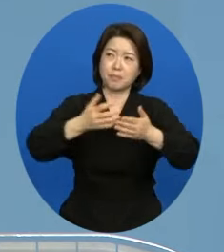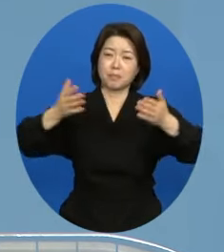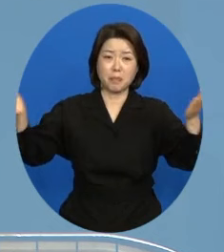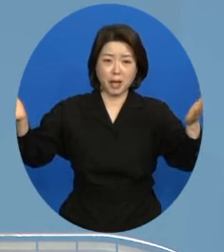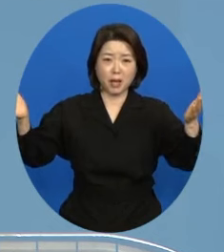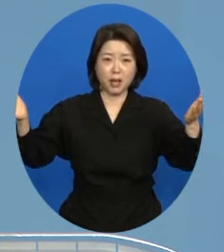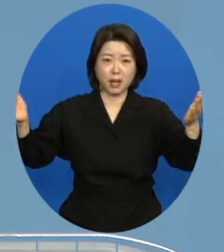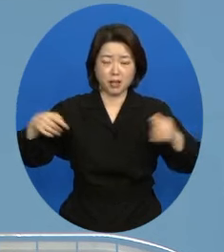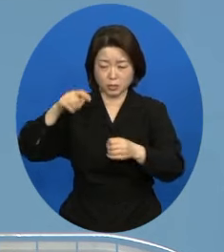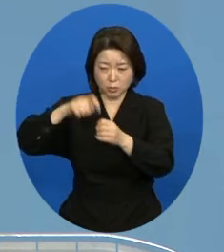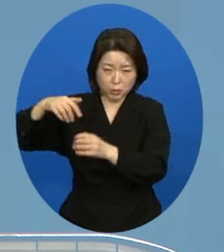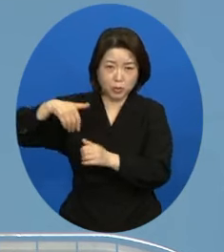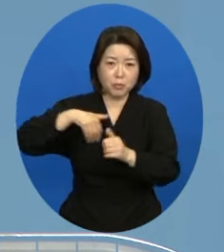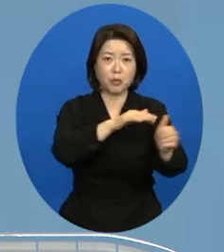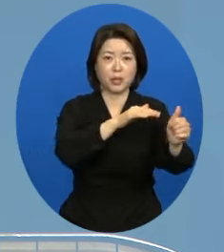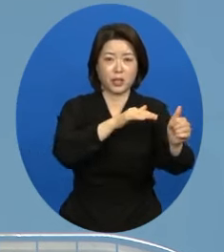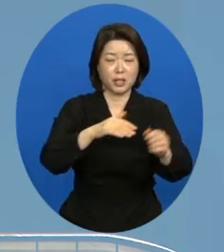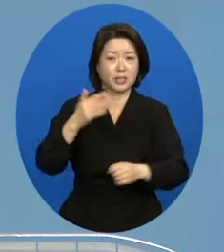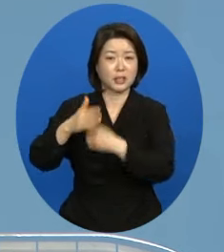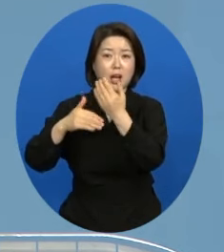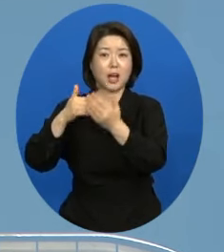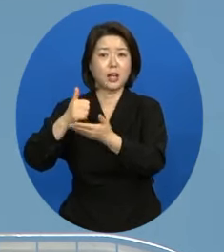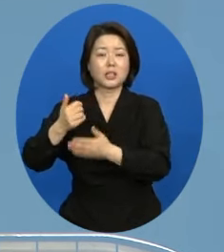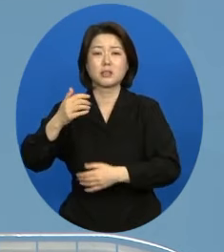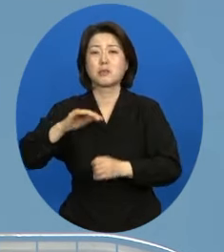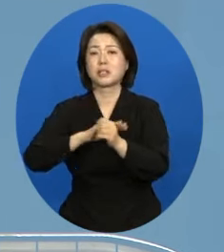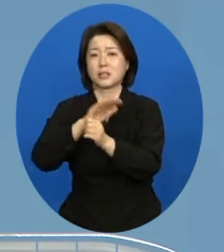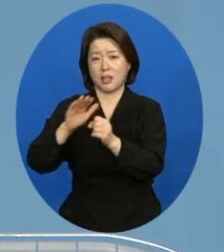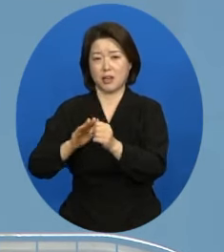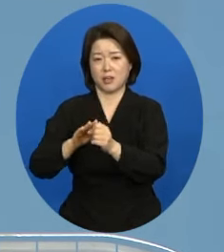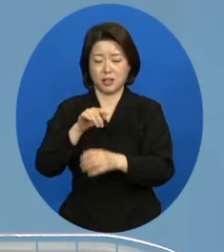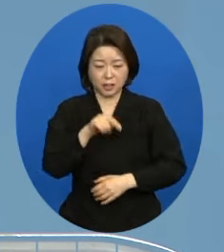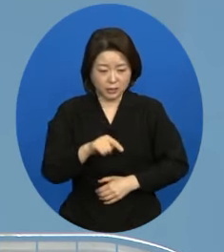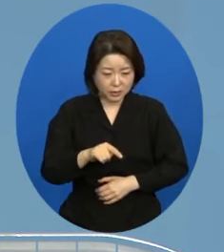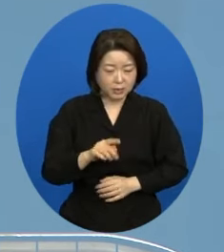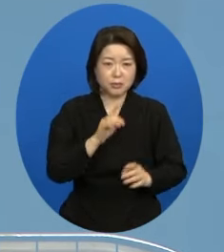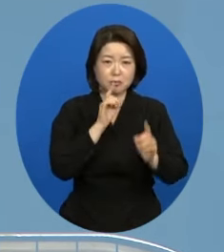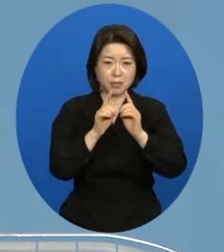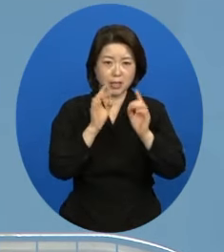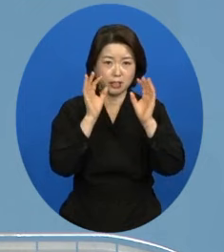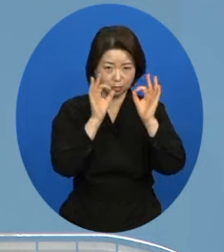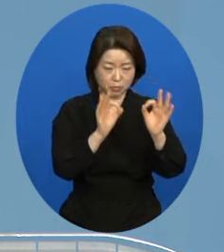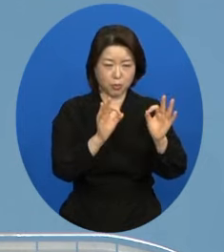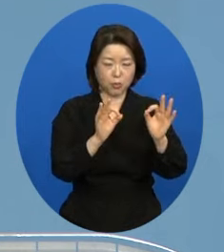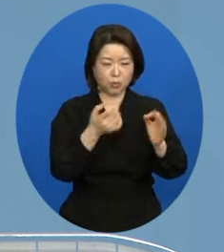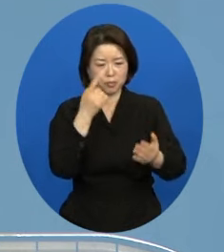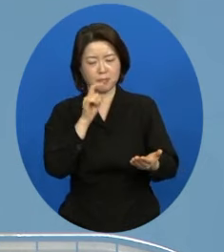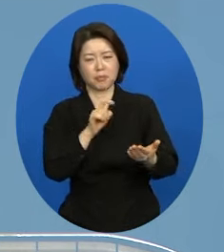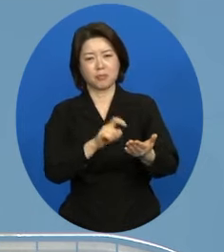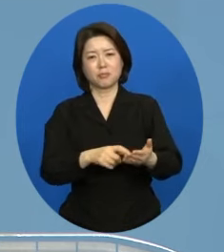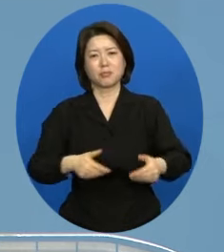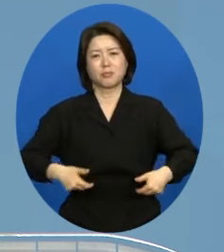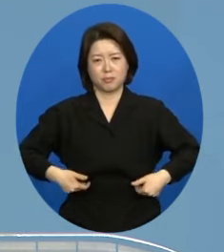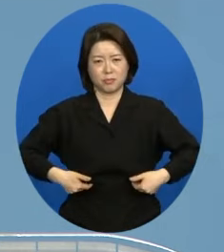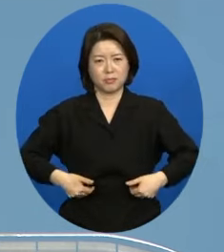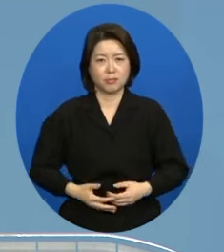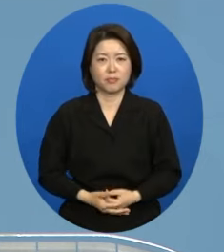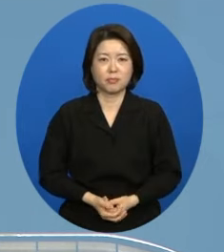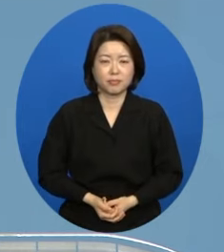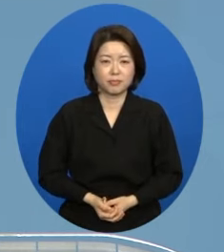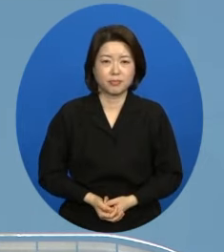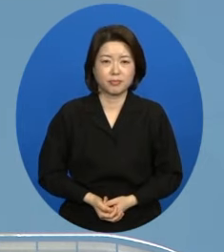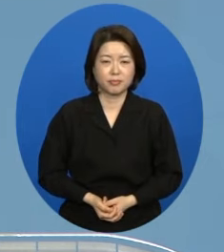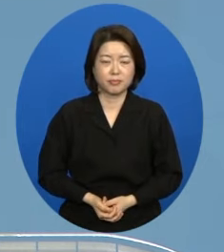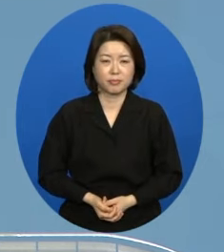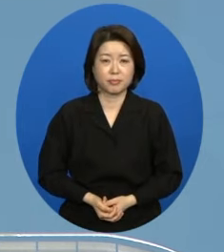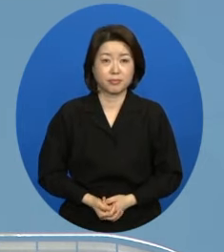보내시는 그 아버지의 사랑을 오늘이 말씀을 통해서 우리가 발견해야 된다는 것입니다 아